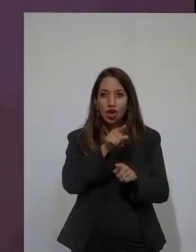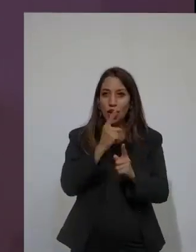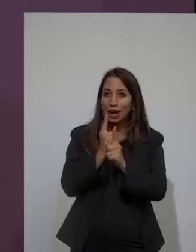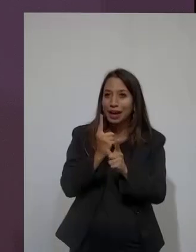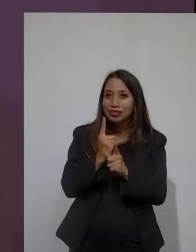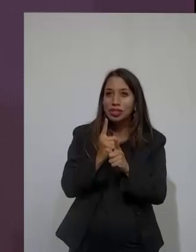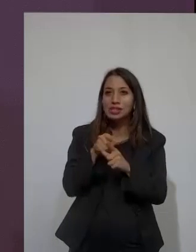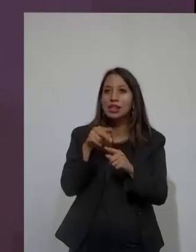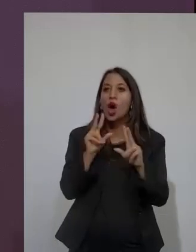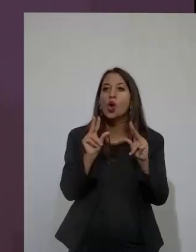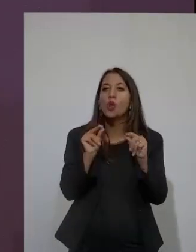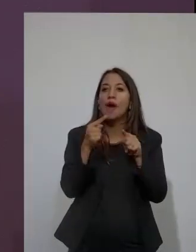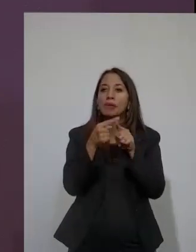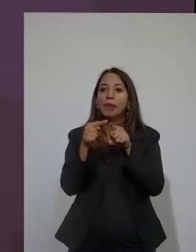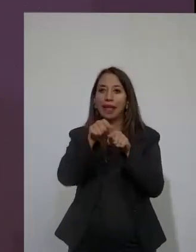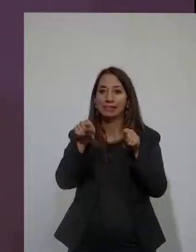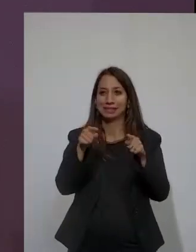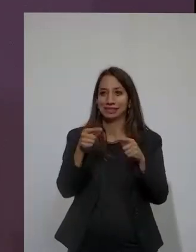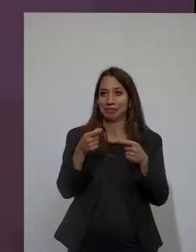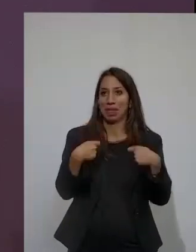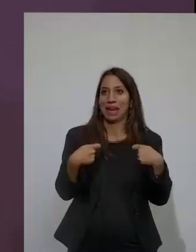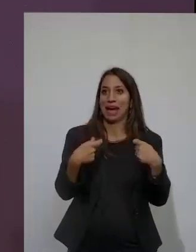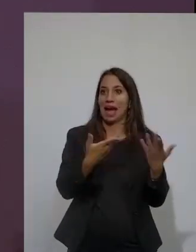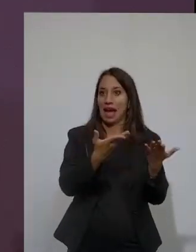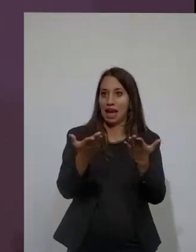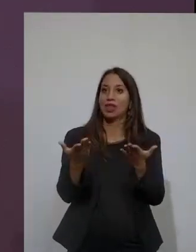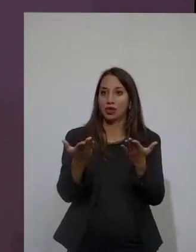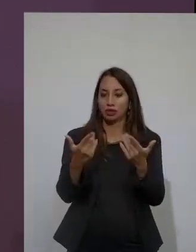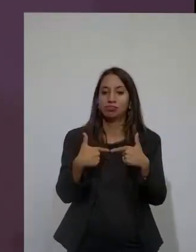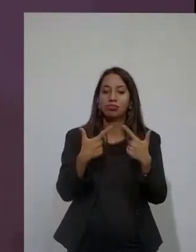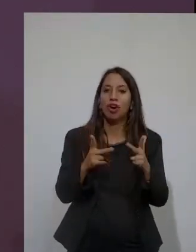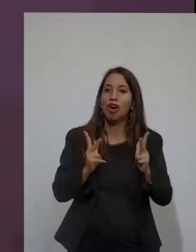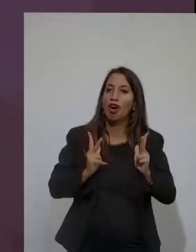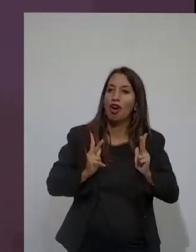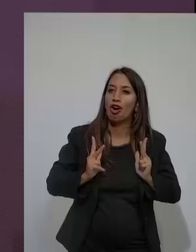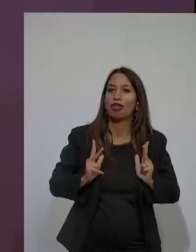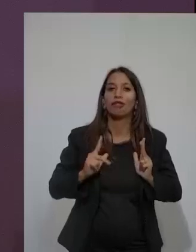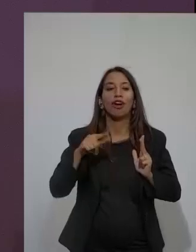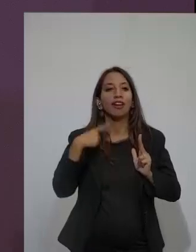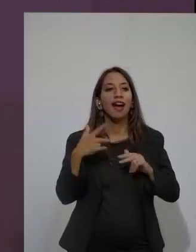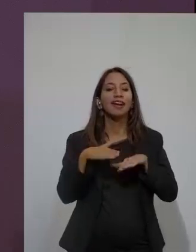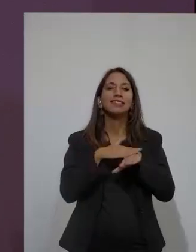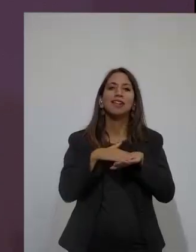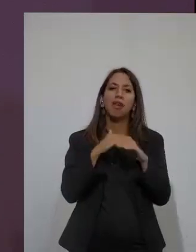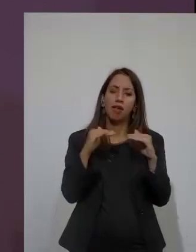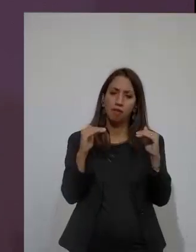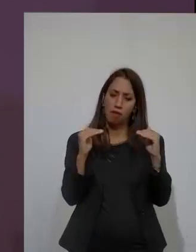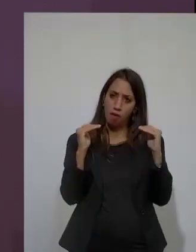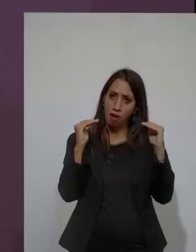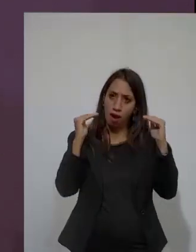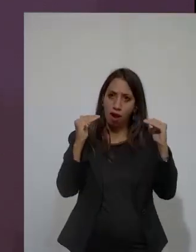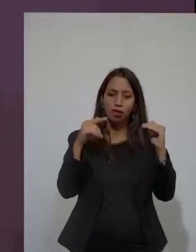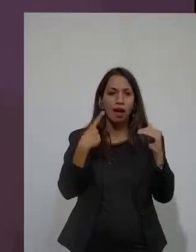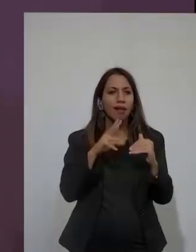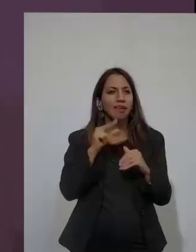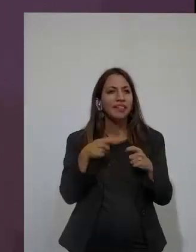di nuovi segmenti di mercato, offrendo comfort e servizi di livello elevato. È flessibile